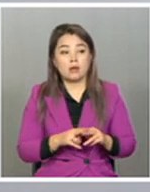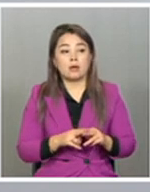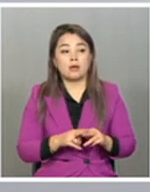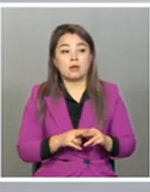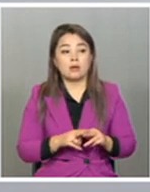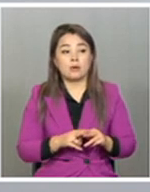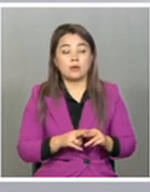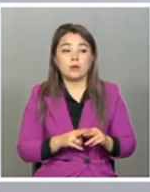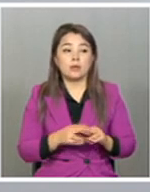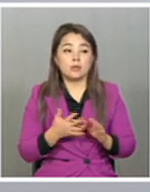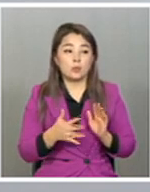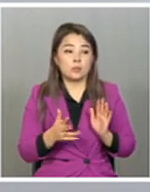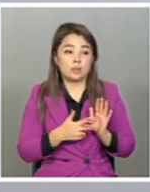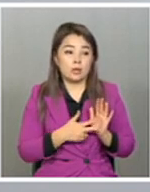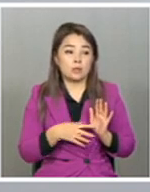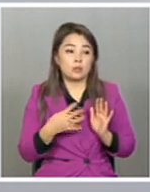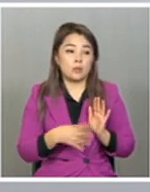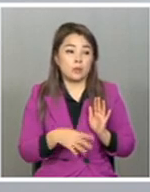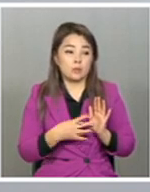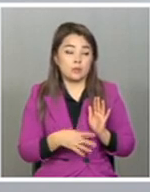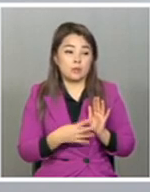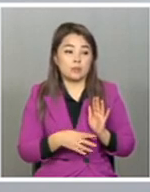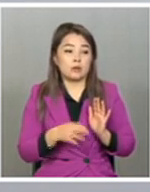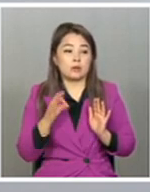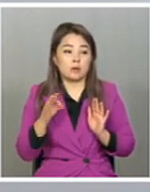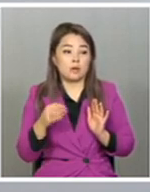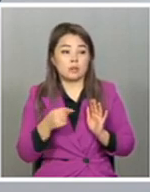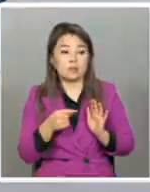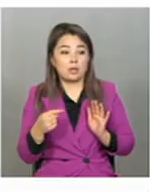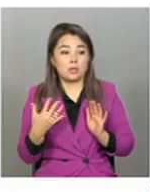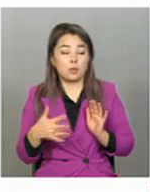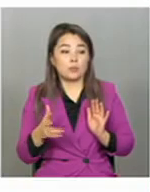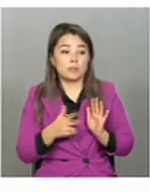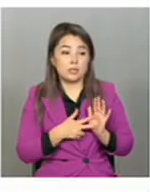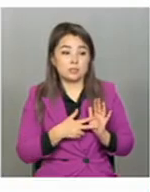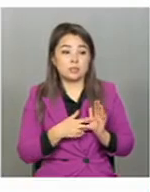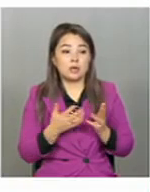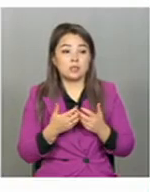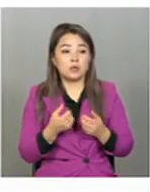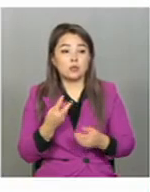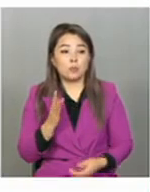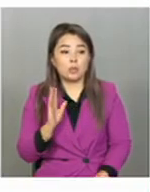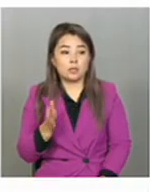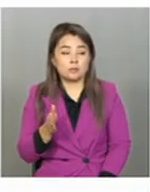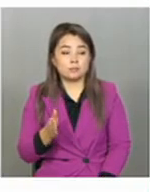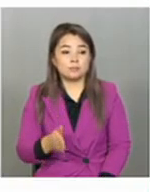синус 90 градус азайтылған 58 градус бізде қанша болады?